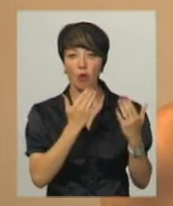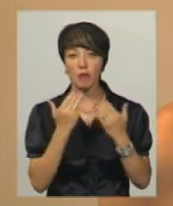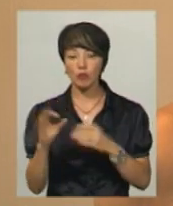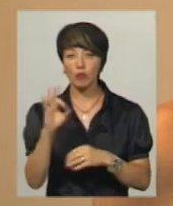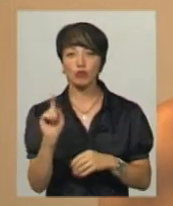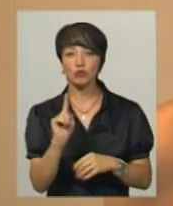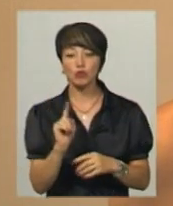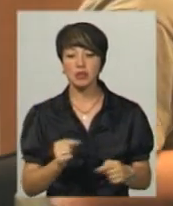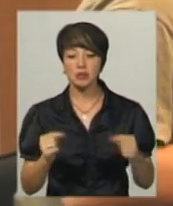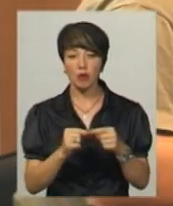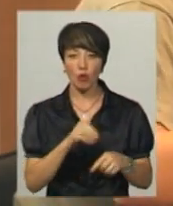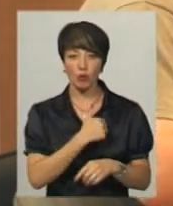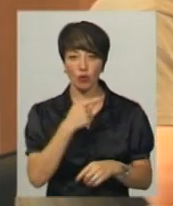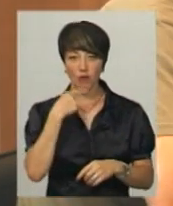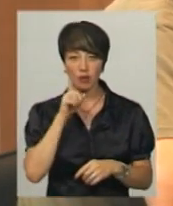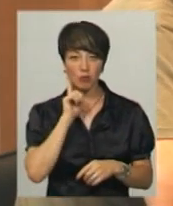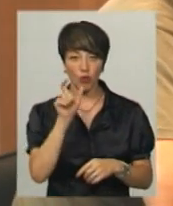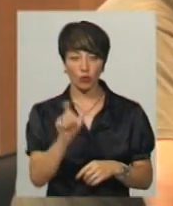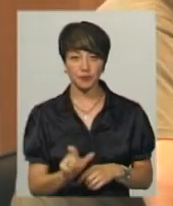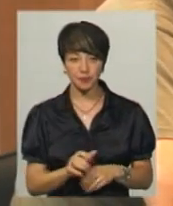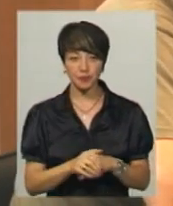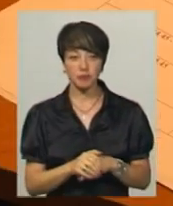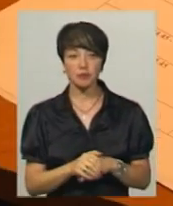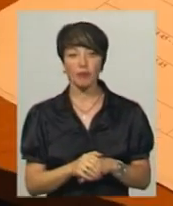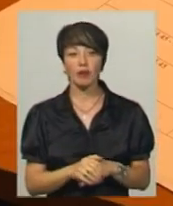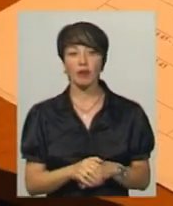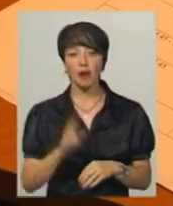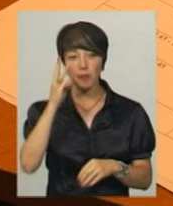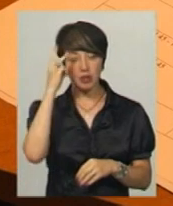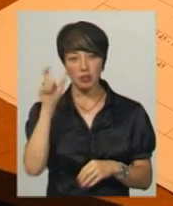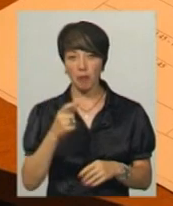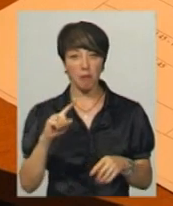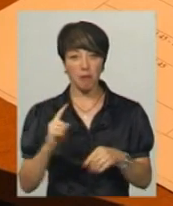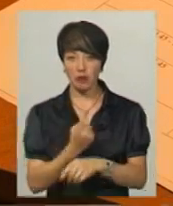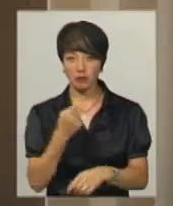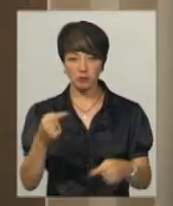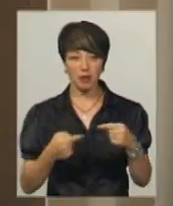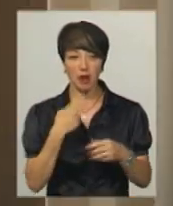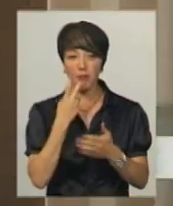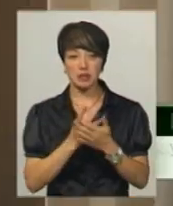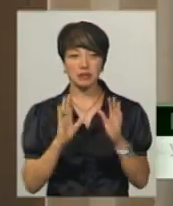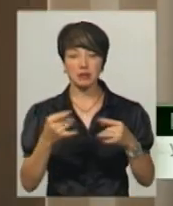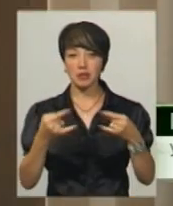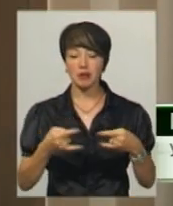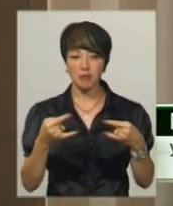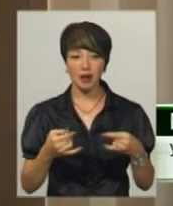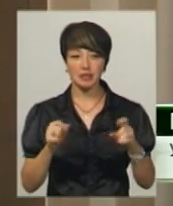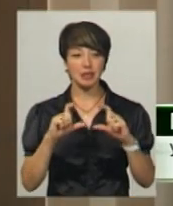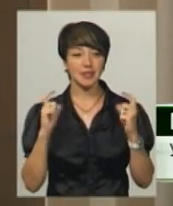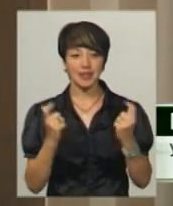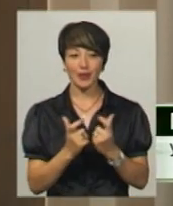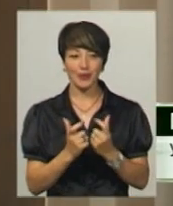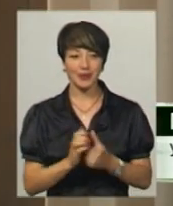що саме хоче говорити молодь. Хмельничанин Максим Мужичук сьогодні на дебатах вперше. Дебати я бачив тільки по телебаченню на